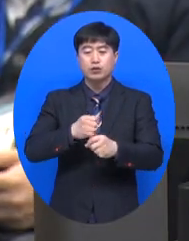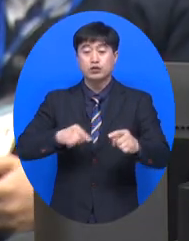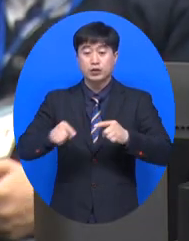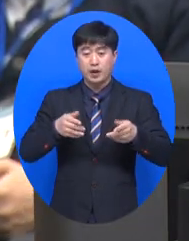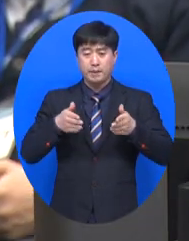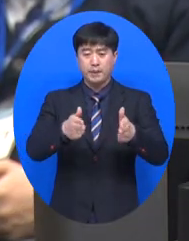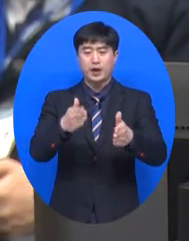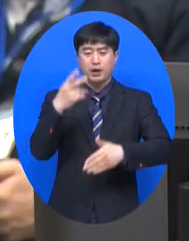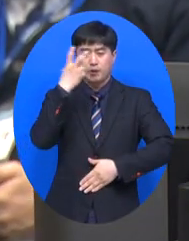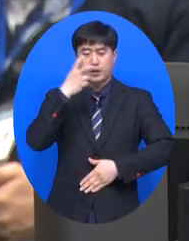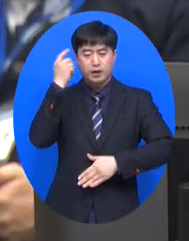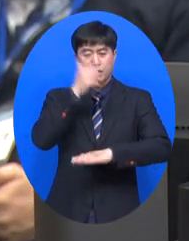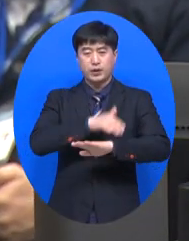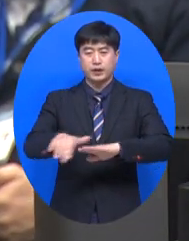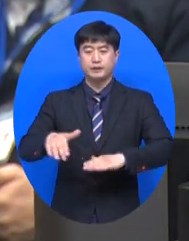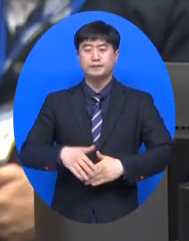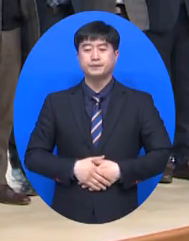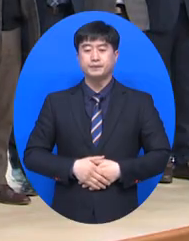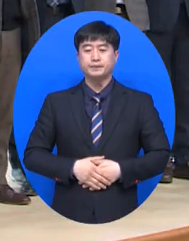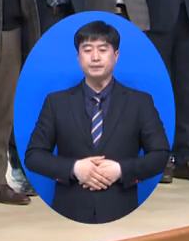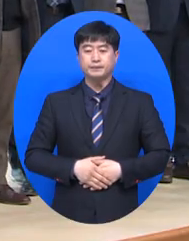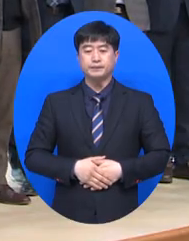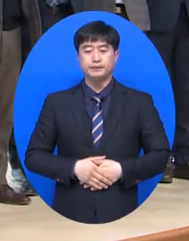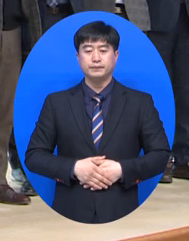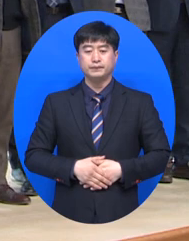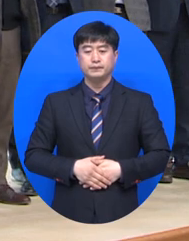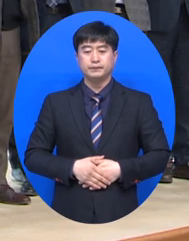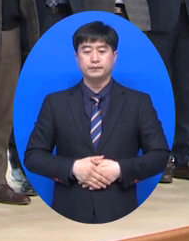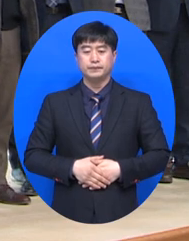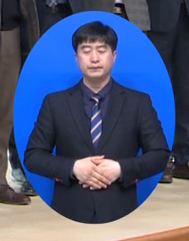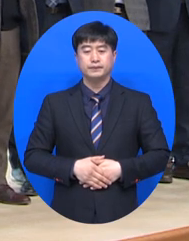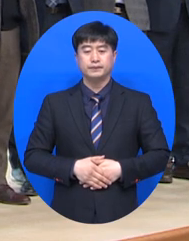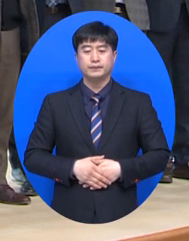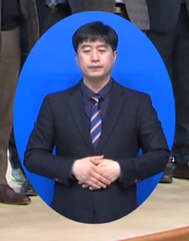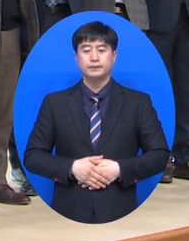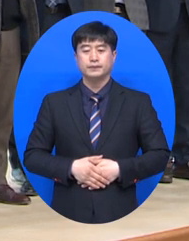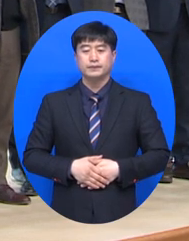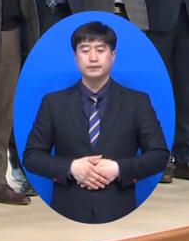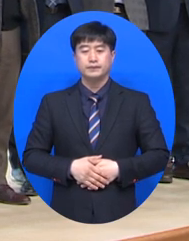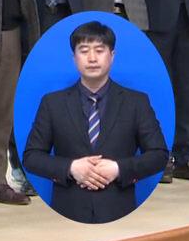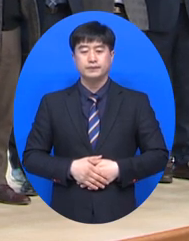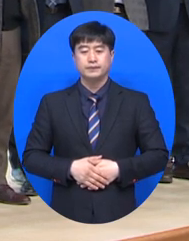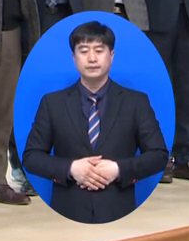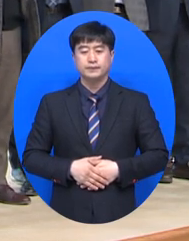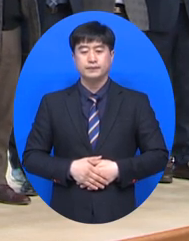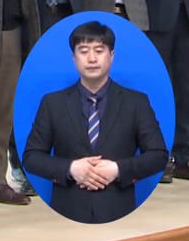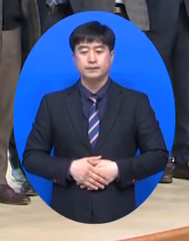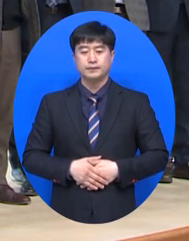정책 방향을 모색할 계획입니다. 경기 GTV 서문영입니다.